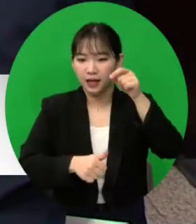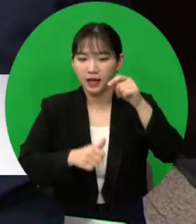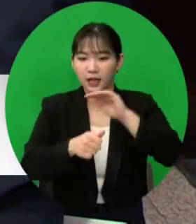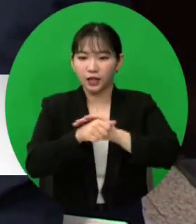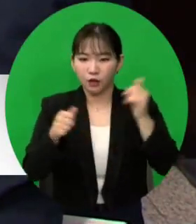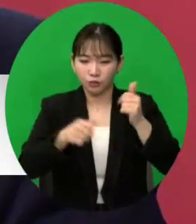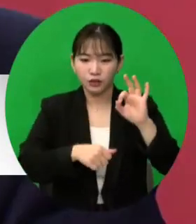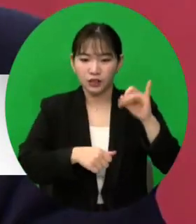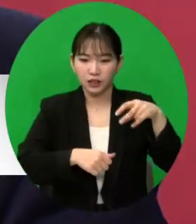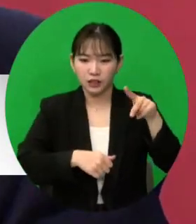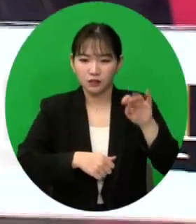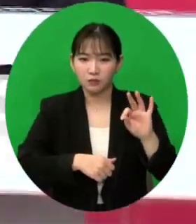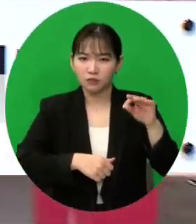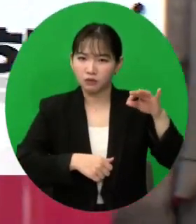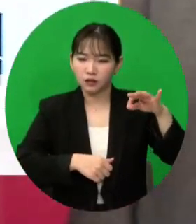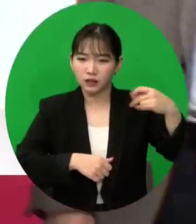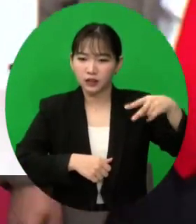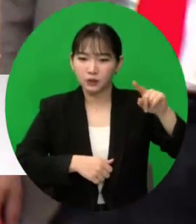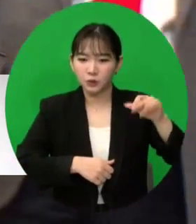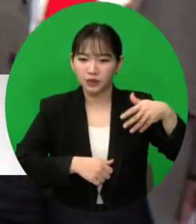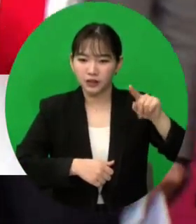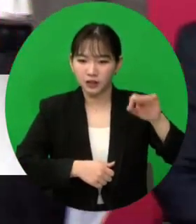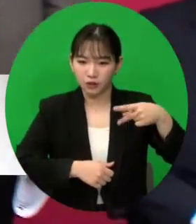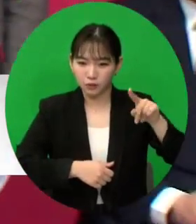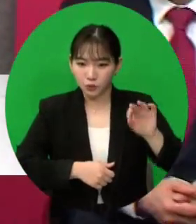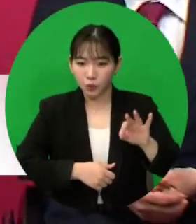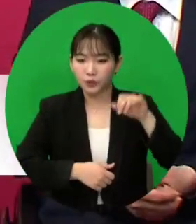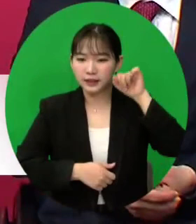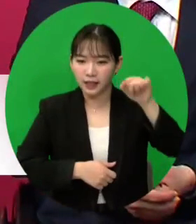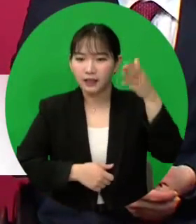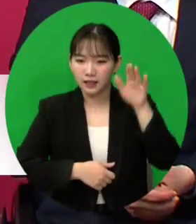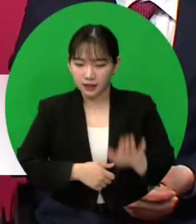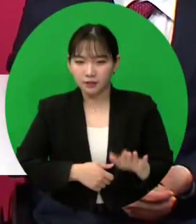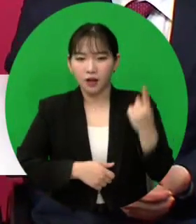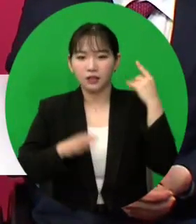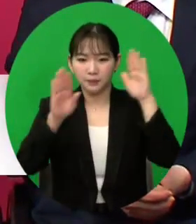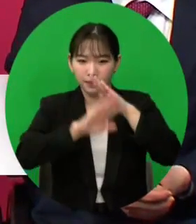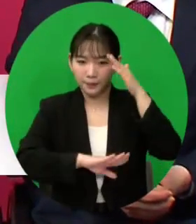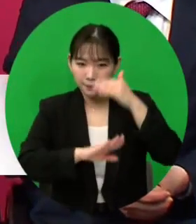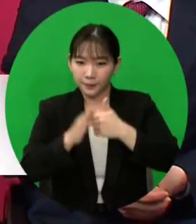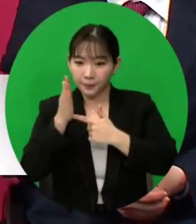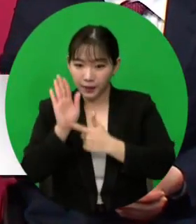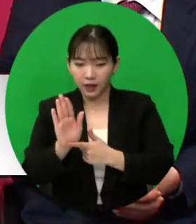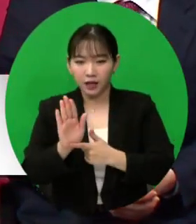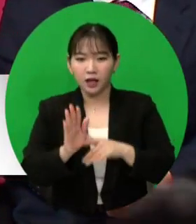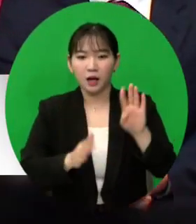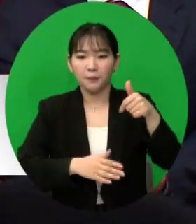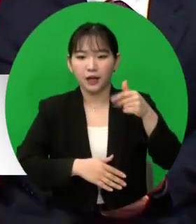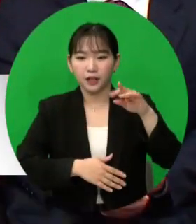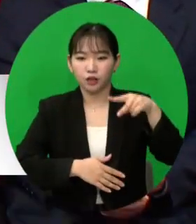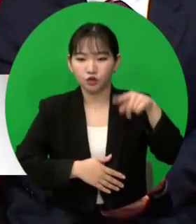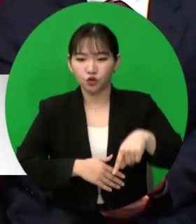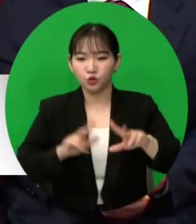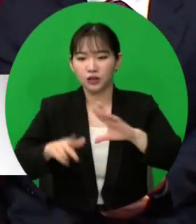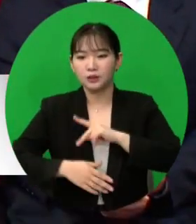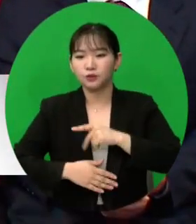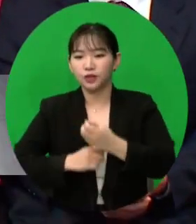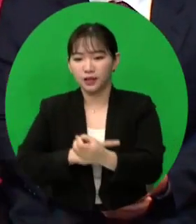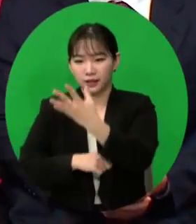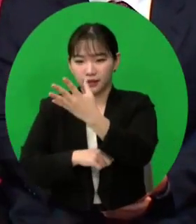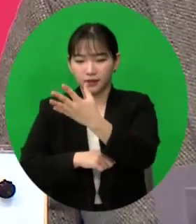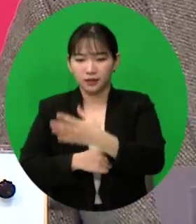이송 청송 영덕 울진 선거구에 도전했지만 어젯밤 발표된 경선 결과 박형수 현역 의원에게